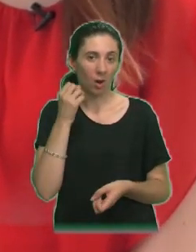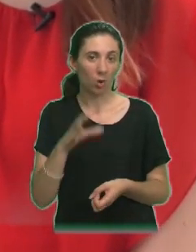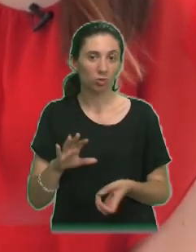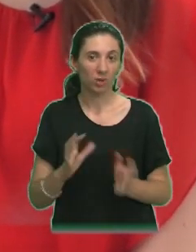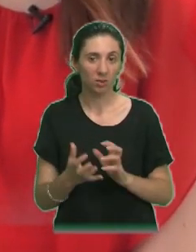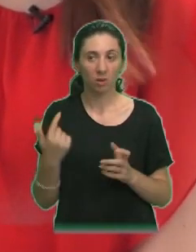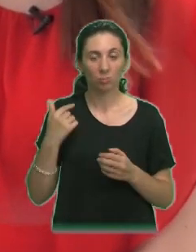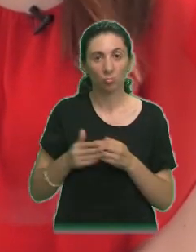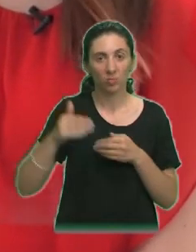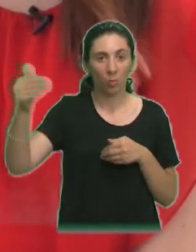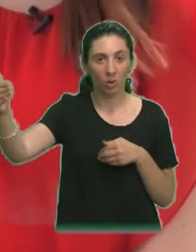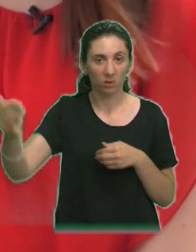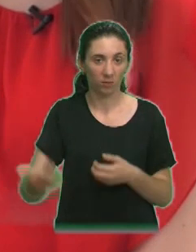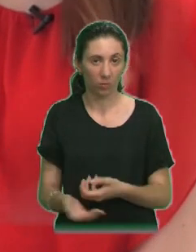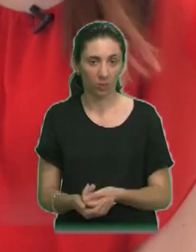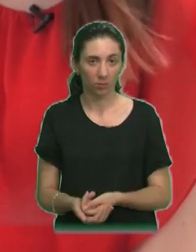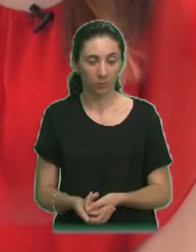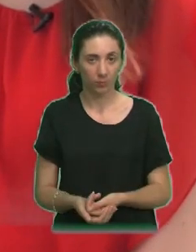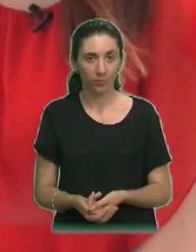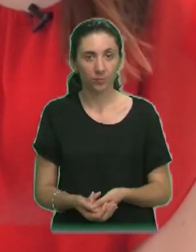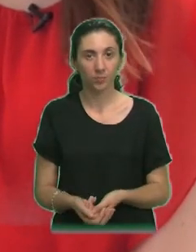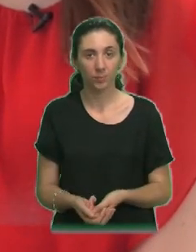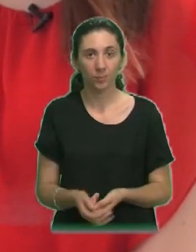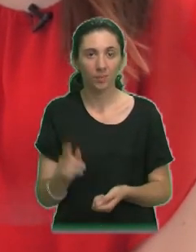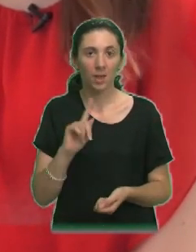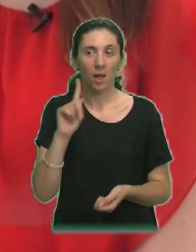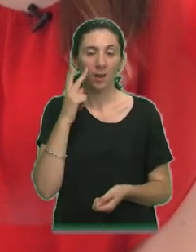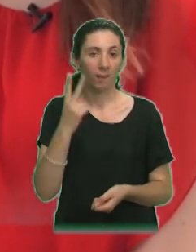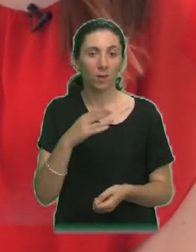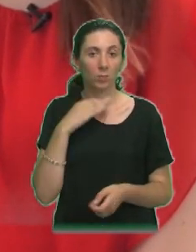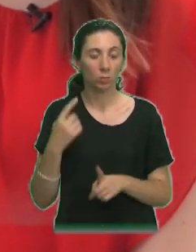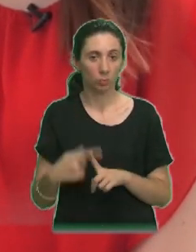moji nečaci. To je ona loša strana toga što smo razdvojeni.